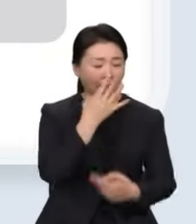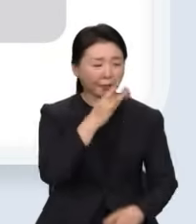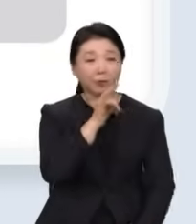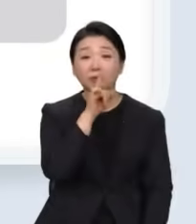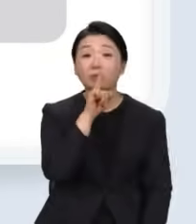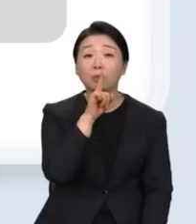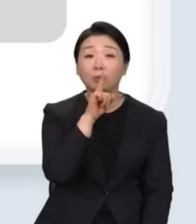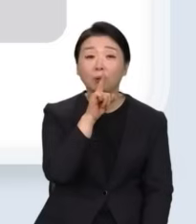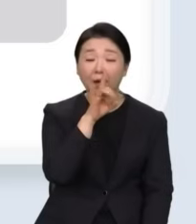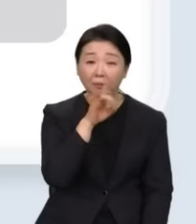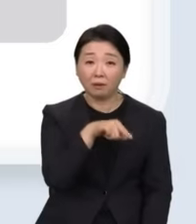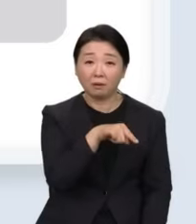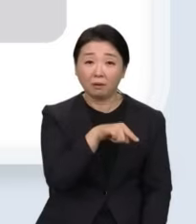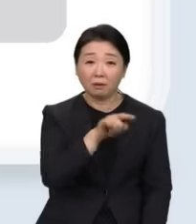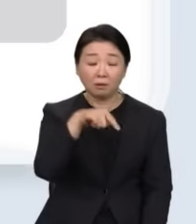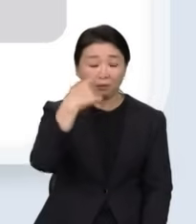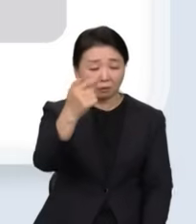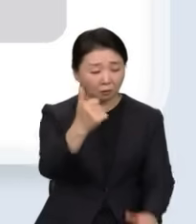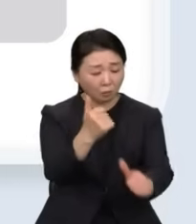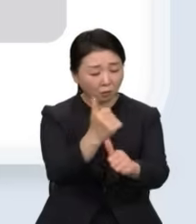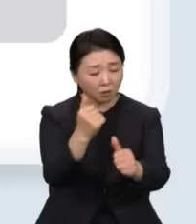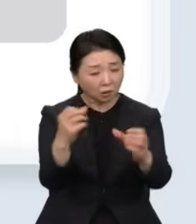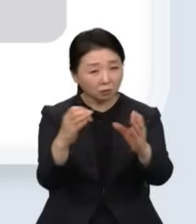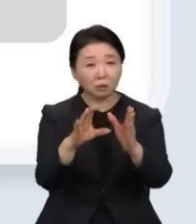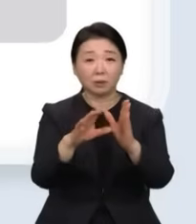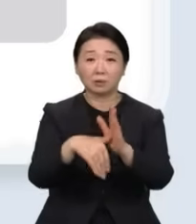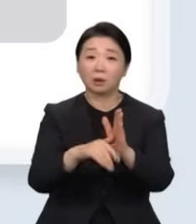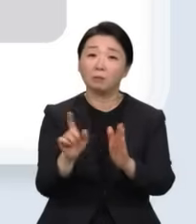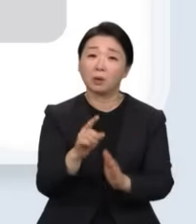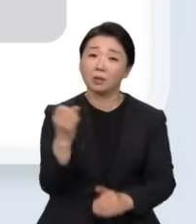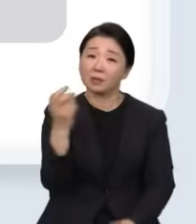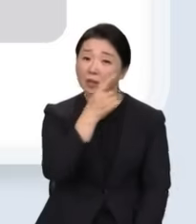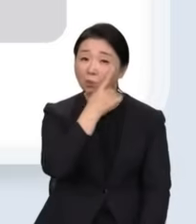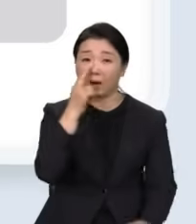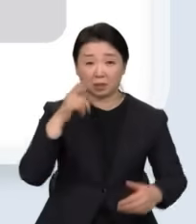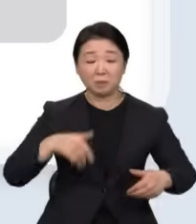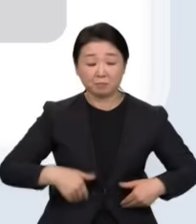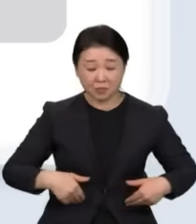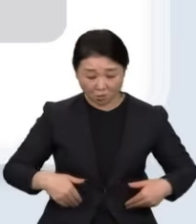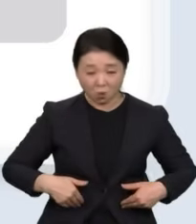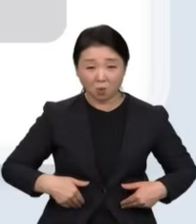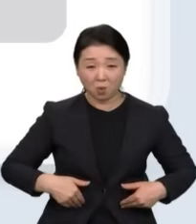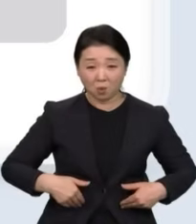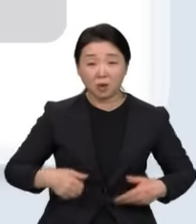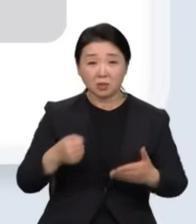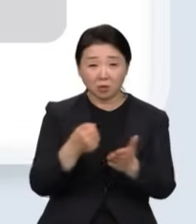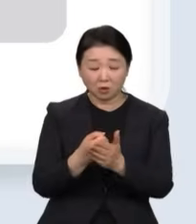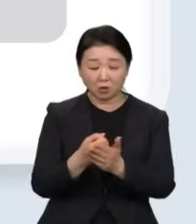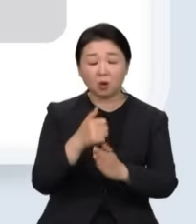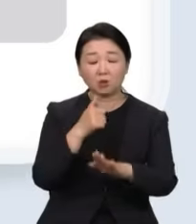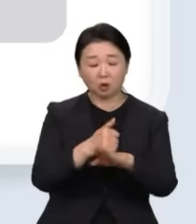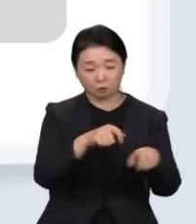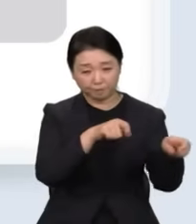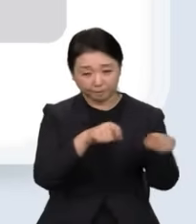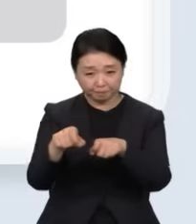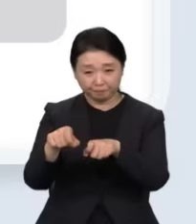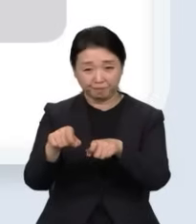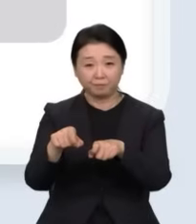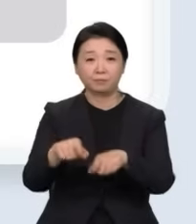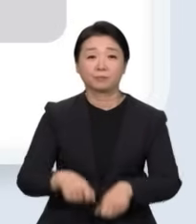있었는데 다음날 보좌관하고 대화를 하다 보니까 다시 확인이 필요하다 이렇게 판단해서 중지시켰다 이렇게 설명을